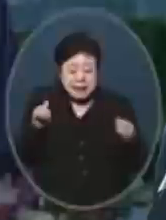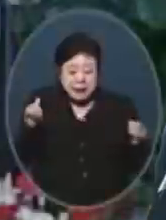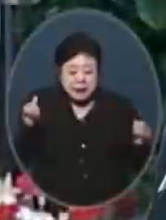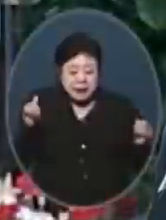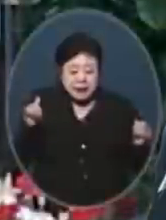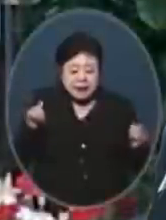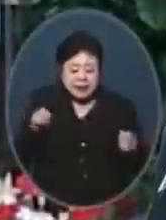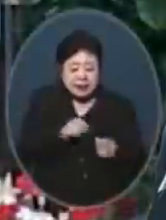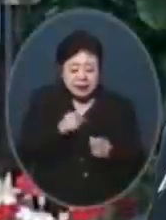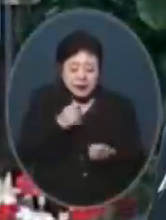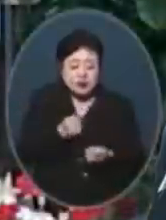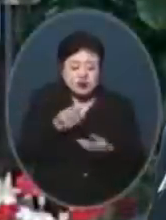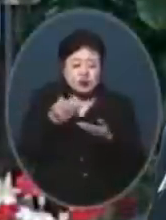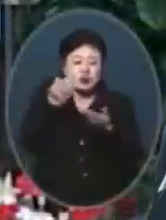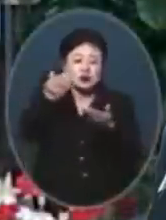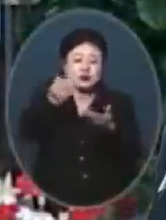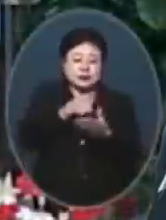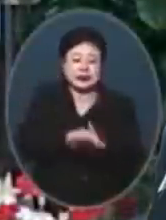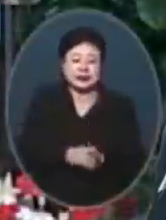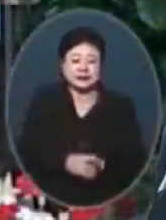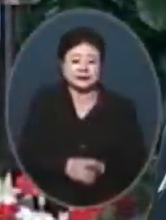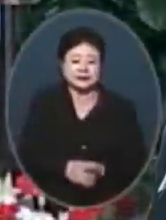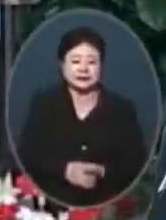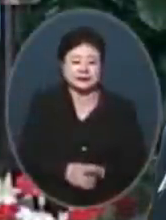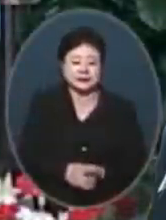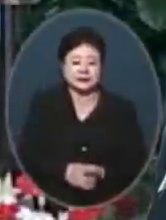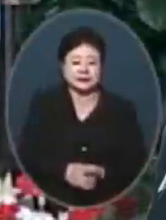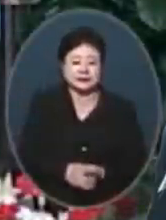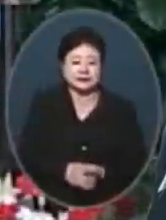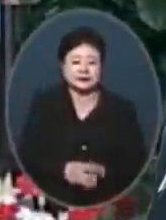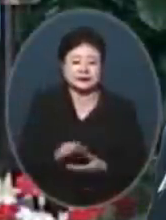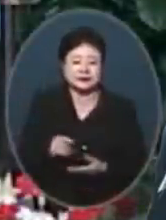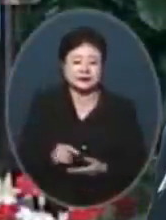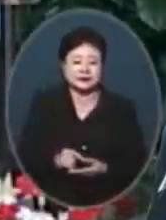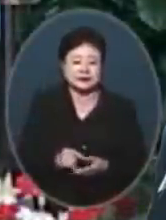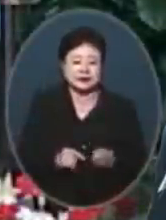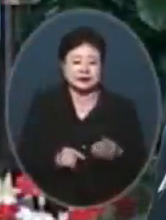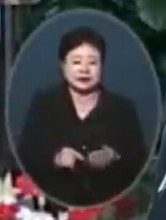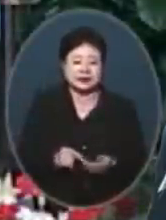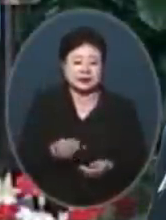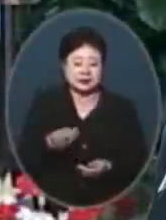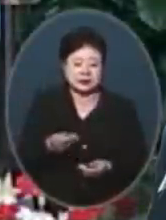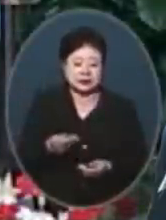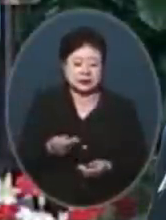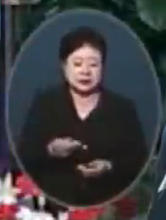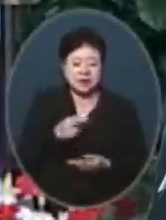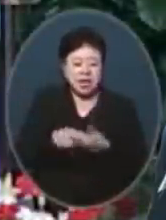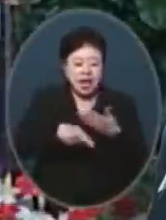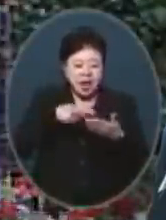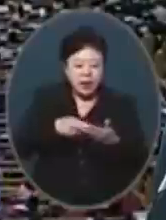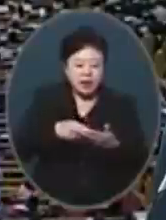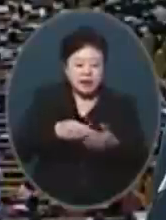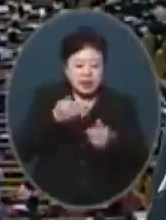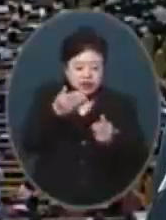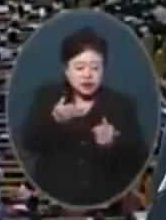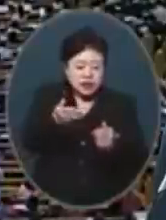그들에게 축복을 주시기 때문인 것입니다. 신명기 28장 11절로 14절을 보면 야훼께서 내게 주리라고 내